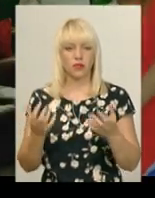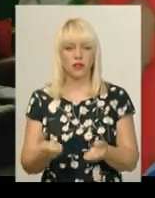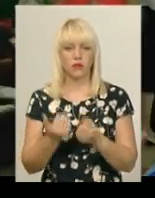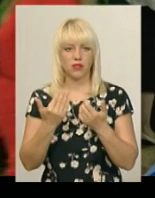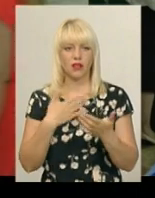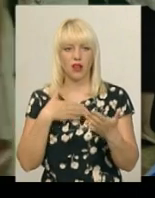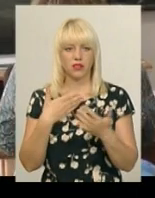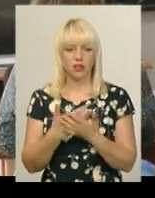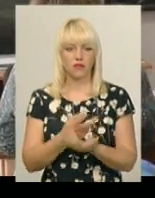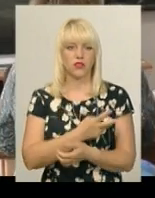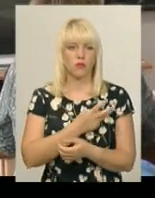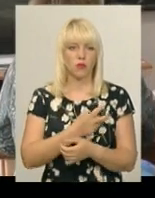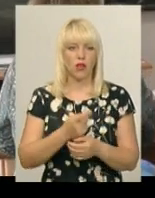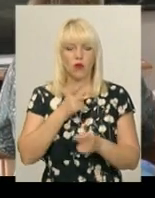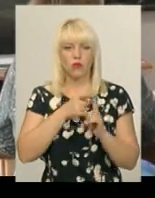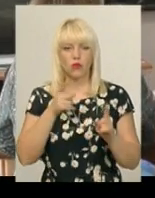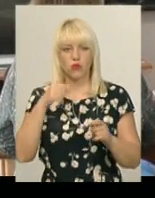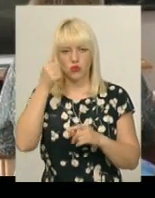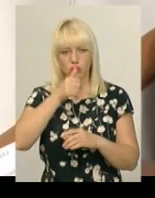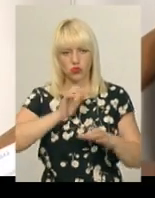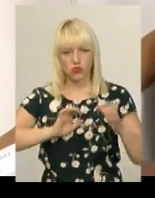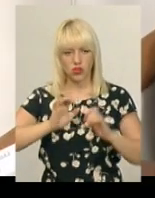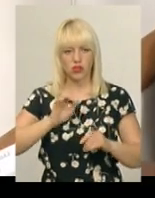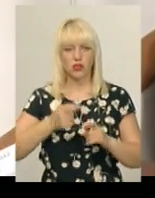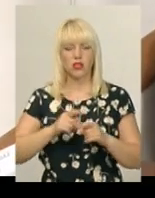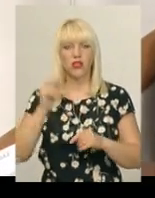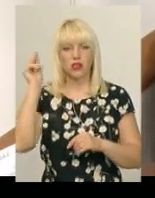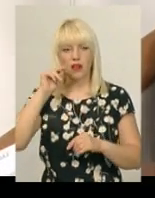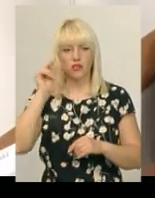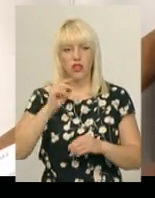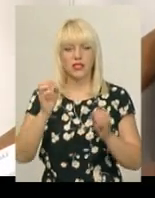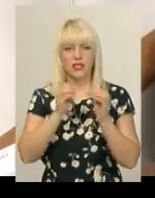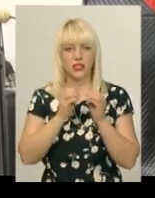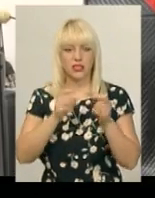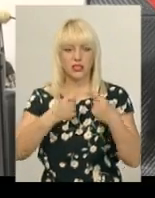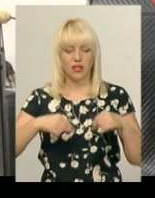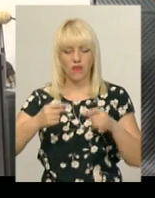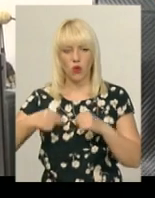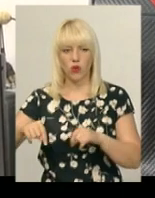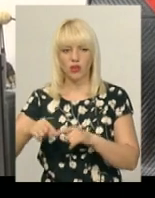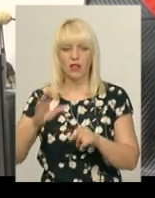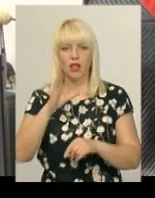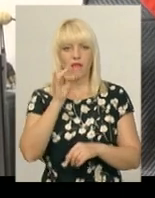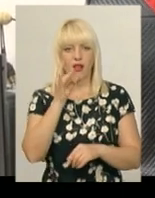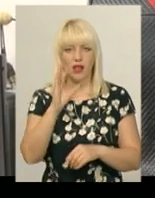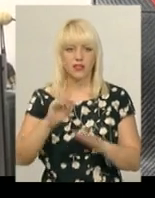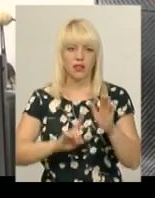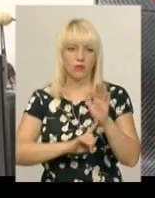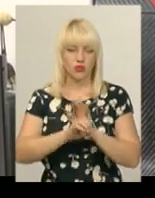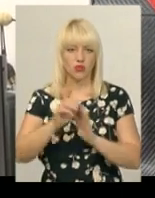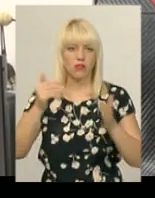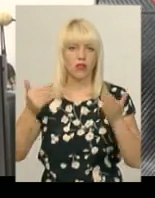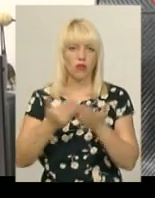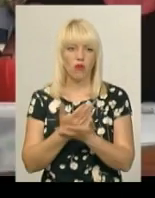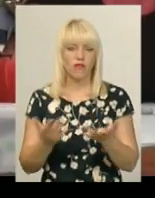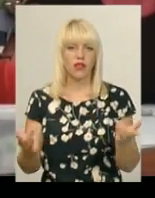активності, мотивації. Впродовж року студенти університету третього віку навчалися на десяти факультетах. У вересні стартує новий набір слухачів.